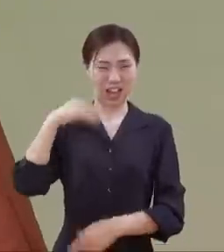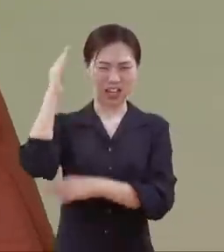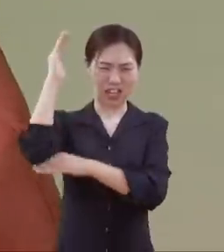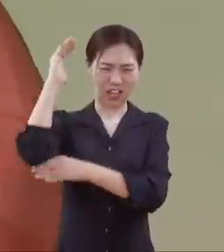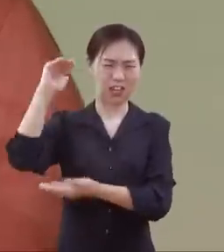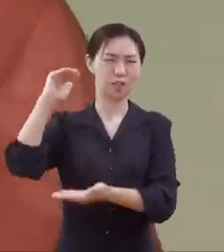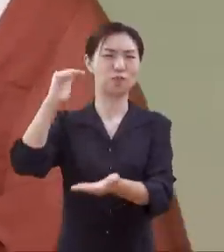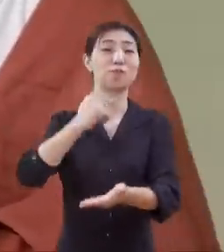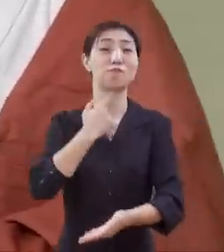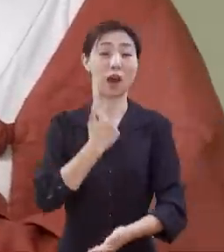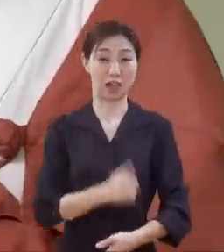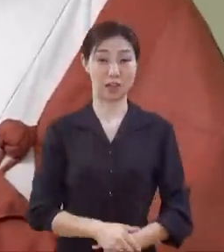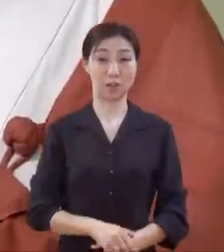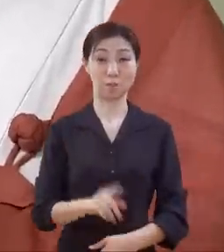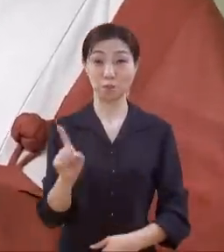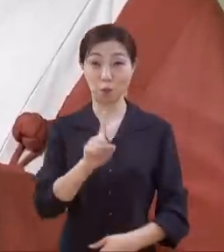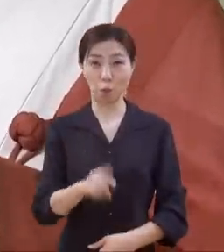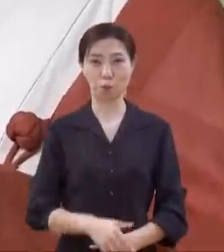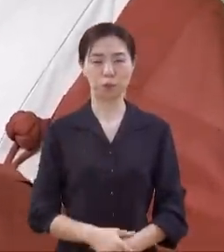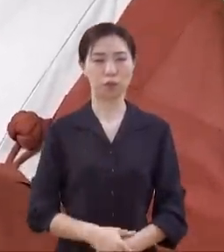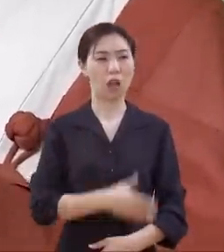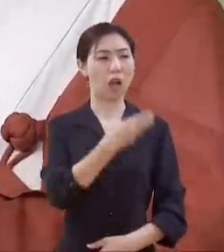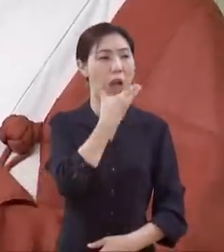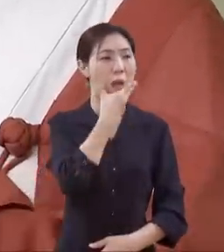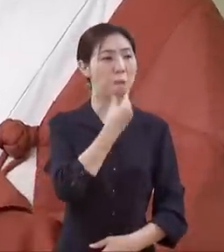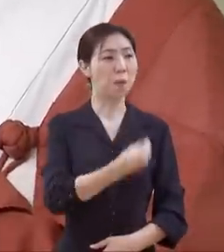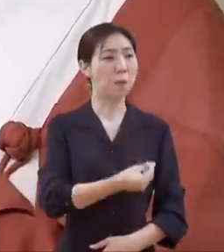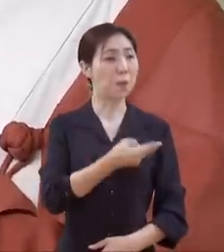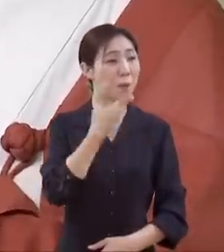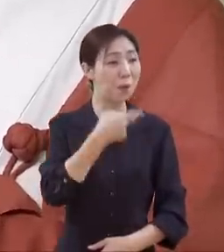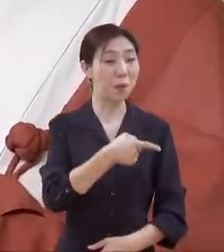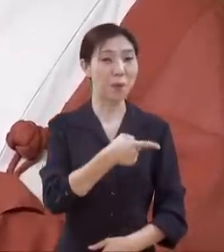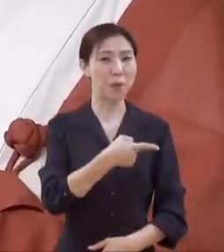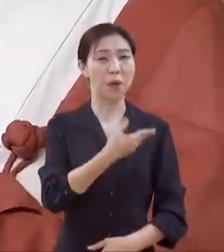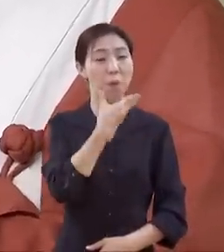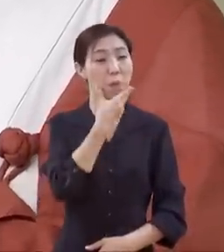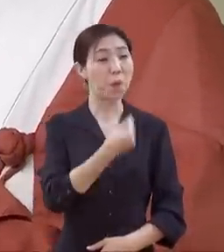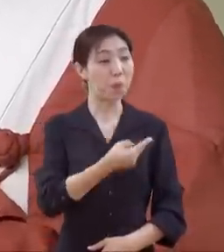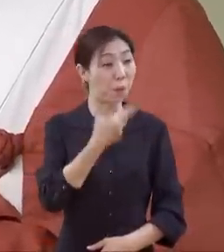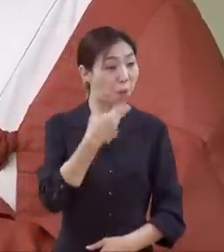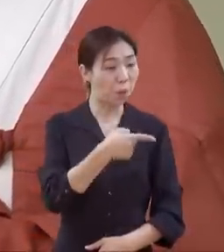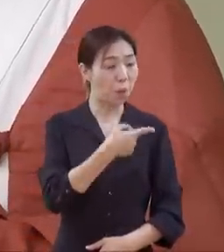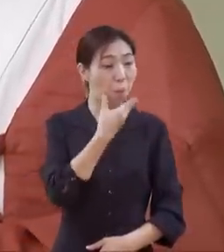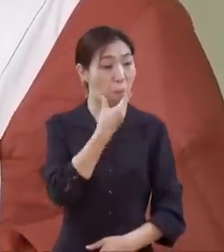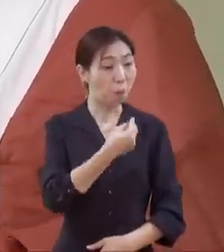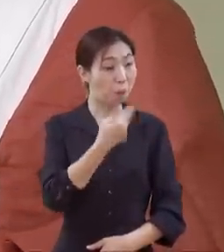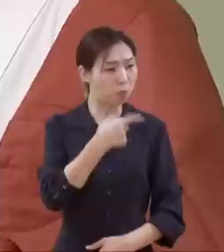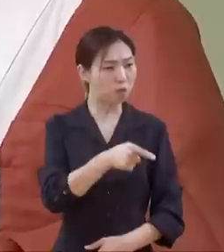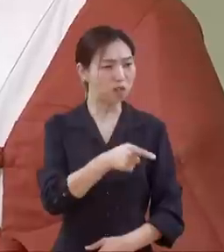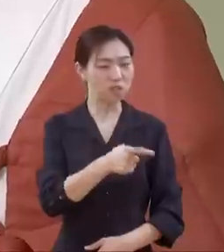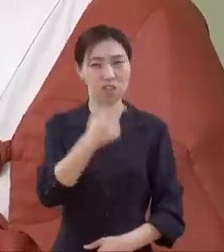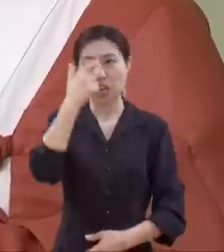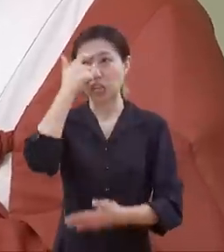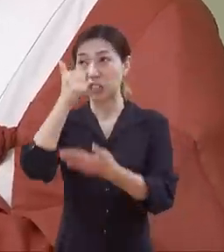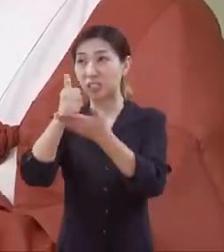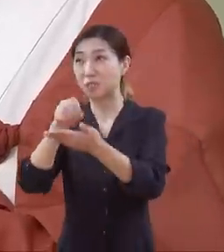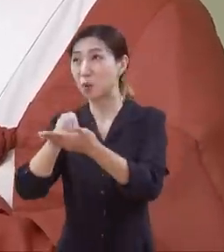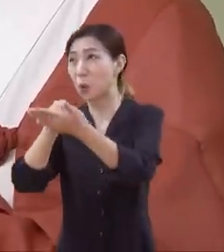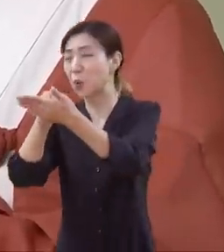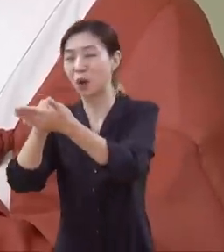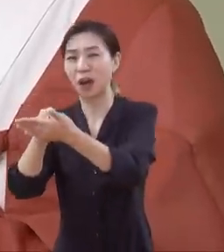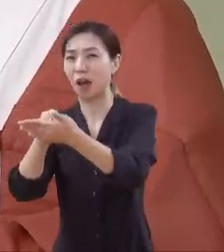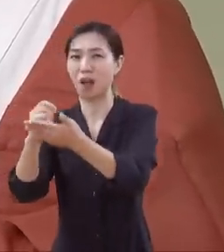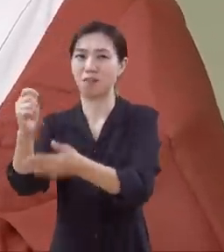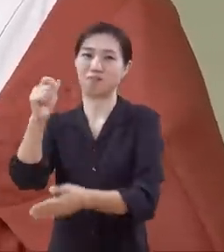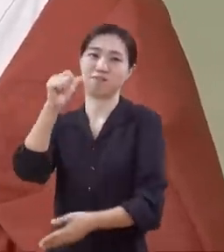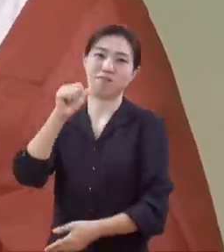복 없으면 출가를 못한다라는 얘기를 제가 귀가 따갑도록 들었어요 복 없는 사람은 출가하고 싶어도